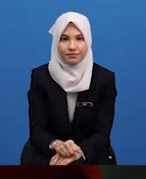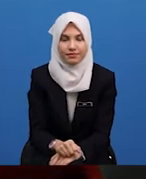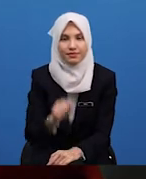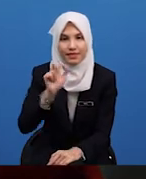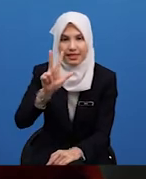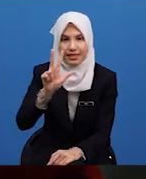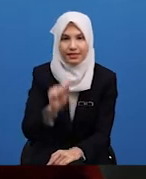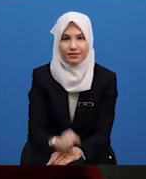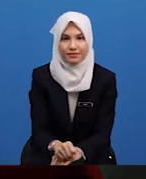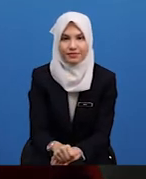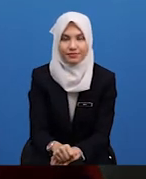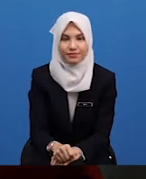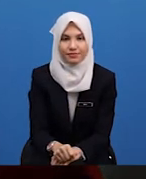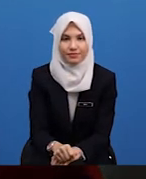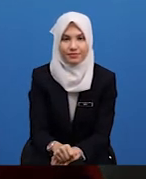ketiga,